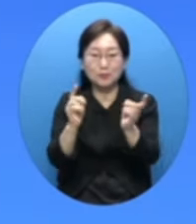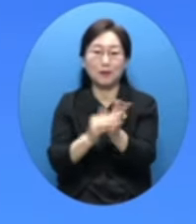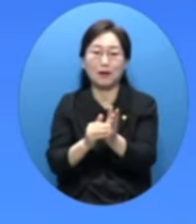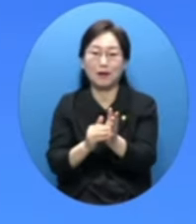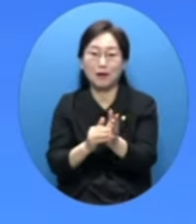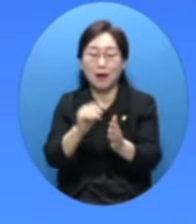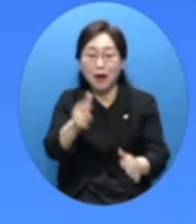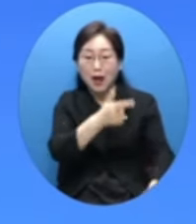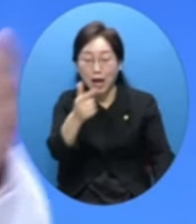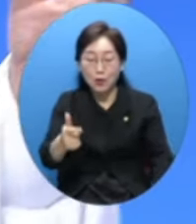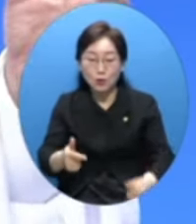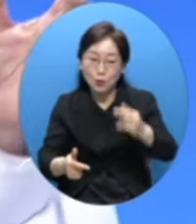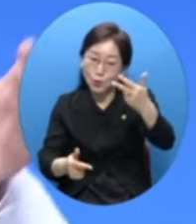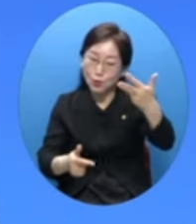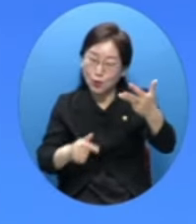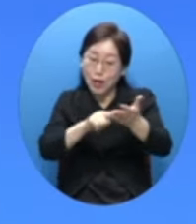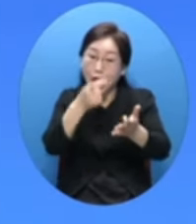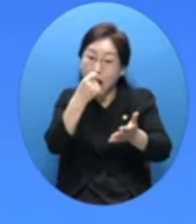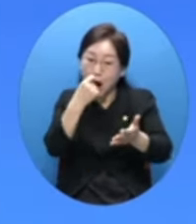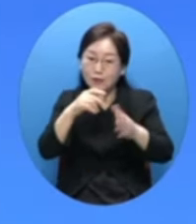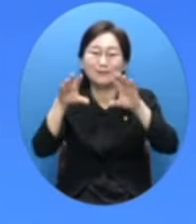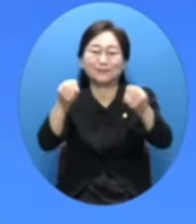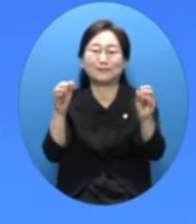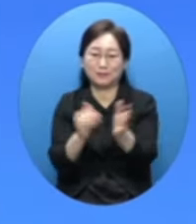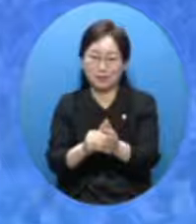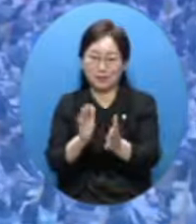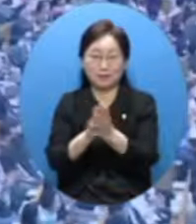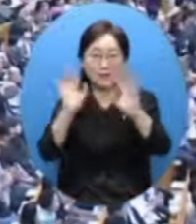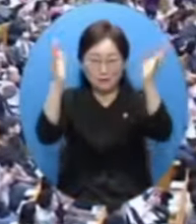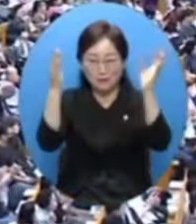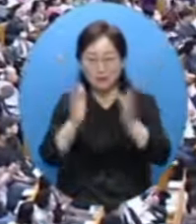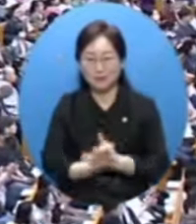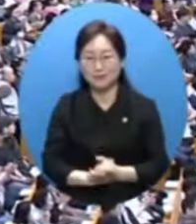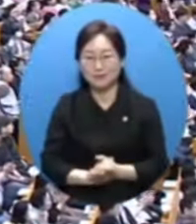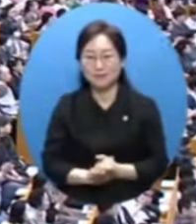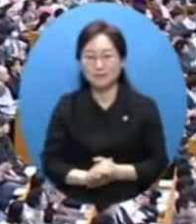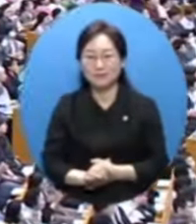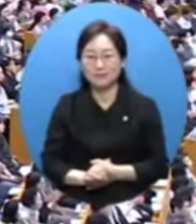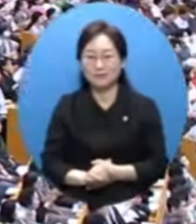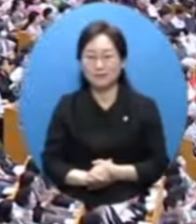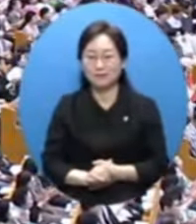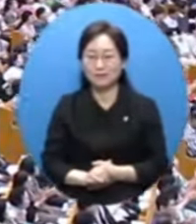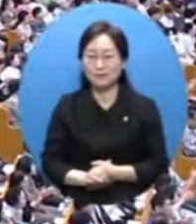약을 7, 8개 먹던 약도 안 먹게 됐습니다. 할렐루야.